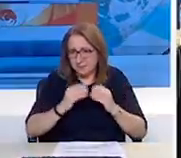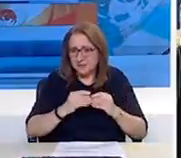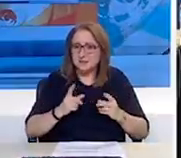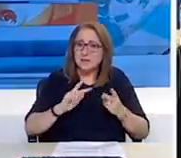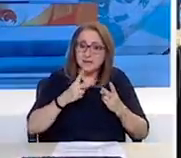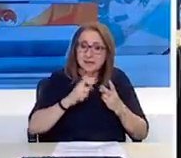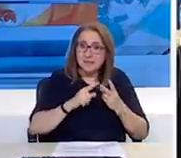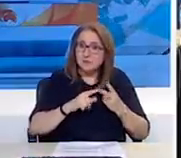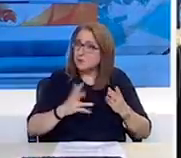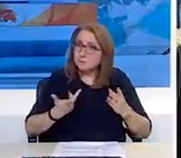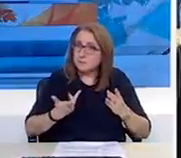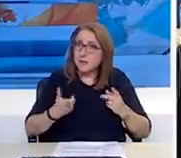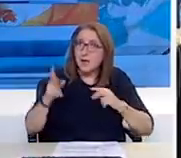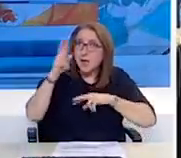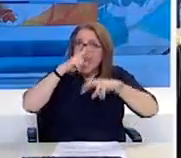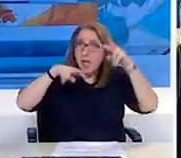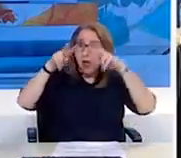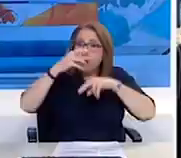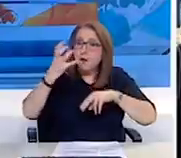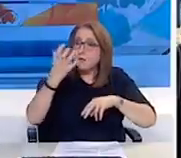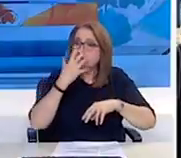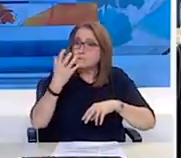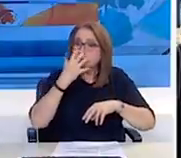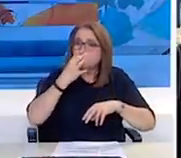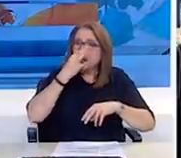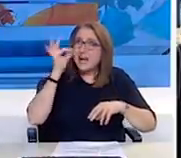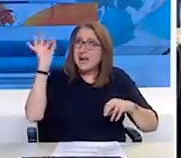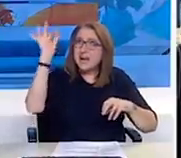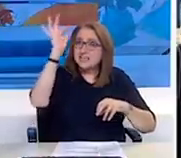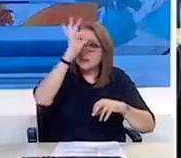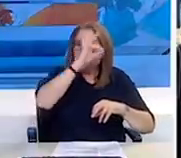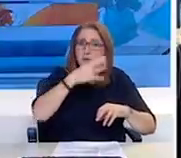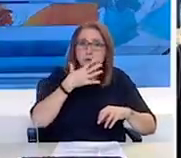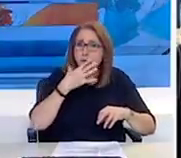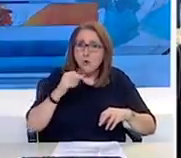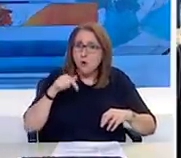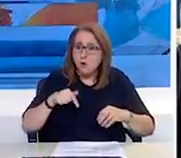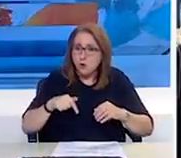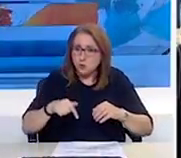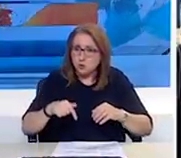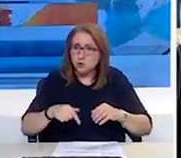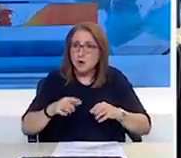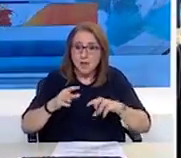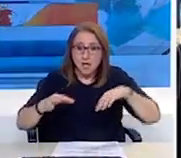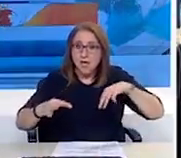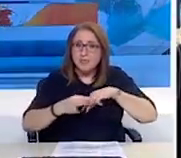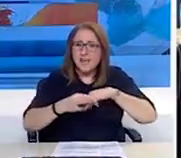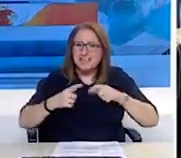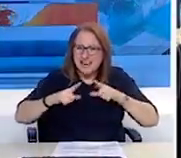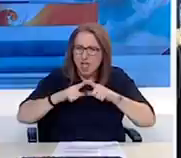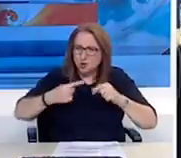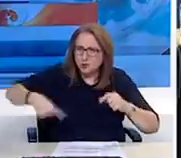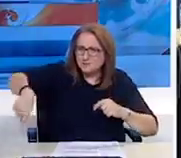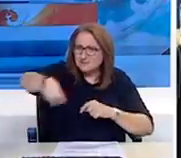ατμοσφαιρικής ρήπανσης και επιδείνωση των ασθενών με χρόνια αναπνευστικά προβλήματα, λόγω της πιθανής παράτασης της μη εφαρμογής του δακτυλίου, ώστε να αποφευθούν